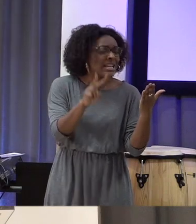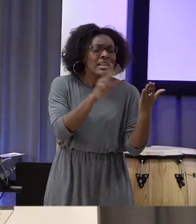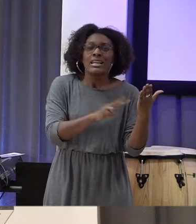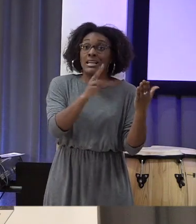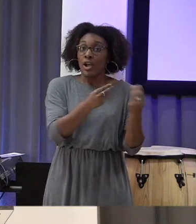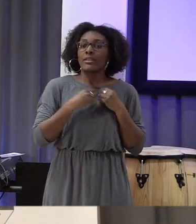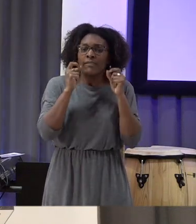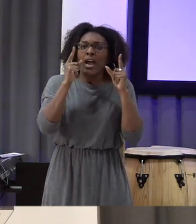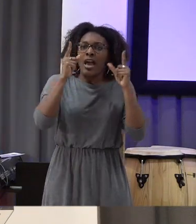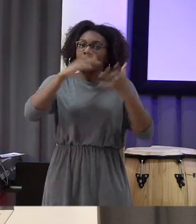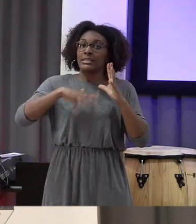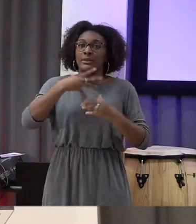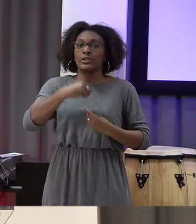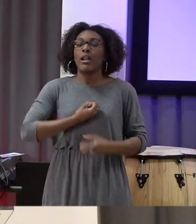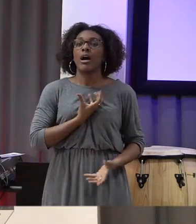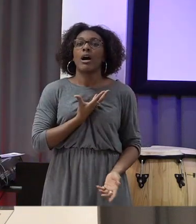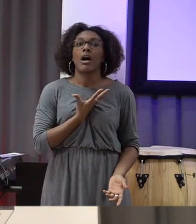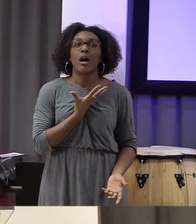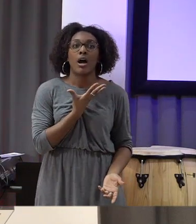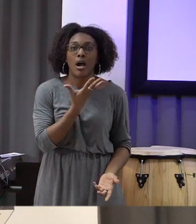nous réveiller du sommeil.